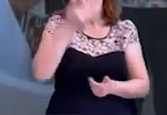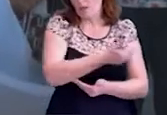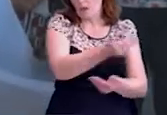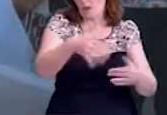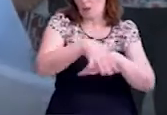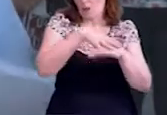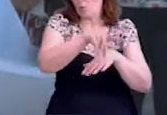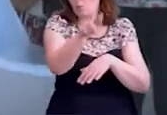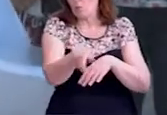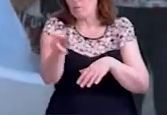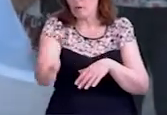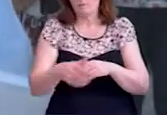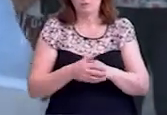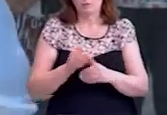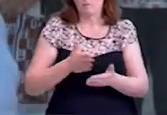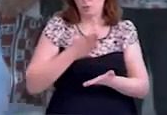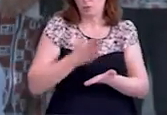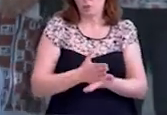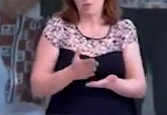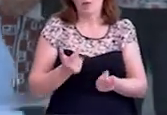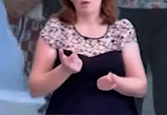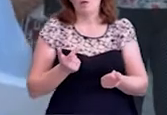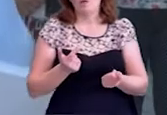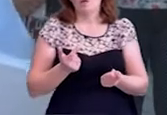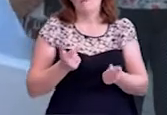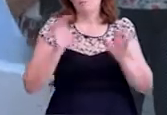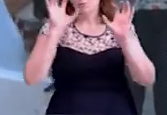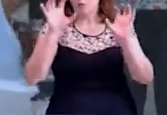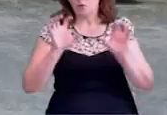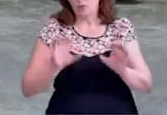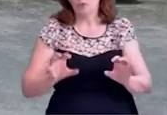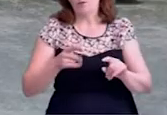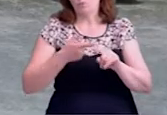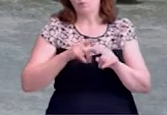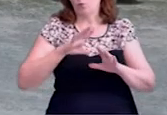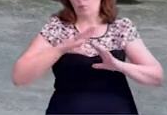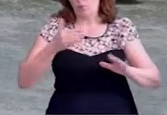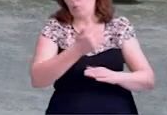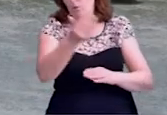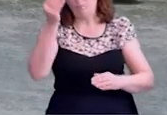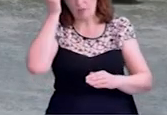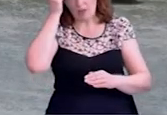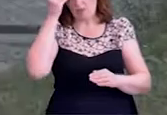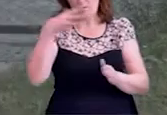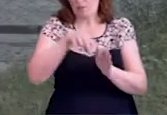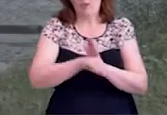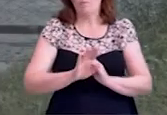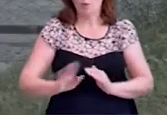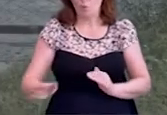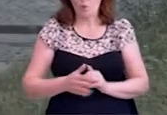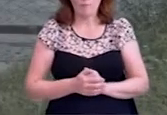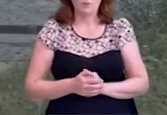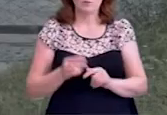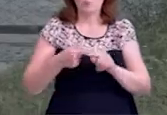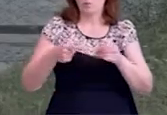що є першочерговим відповідно законодавства, не було враховано. Будівництво газової заправки має